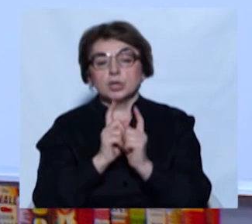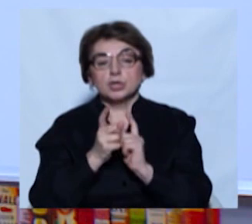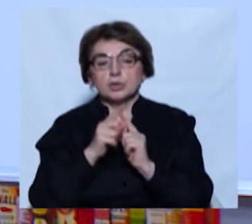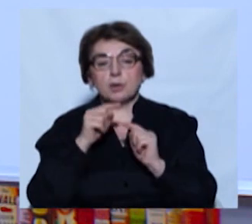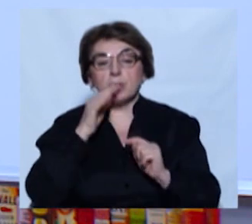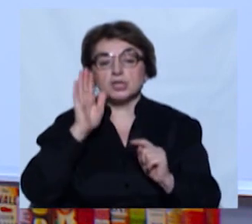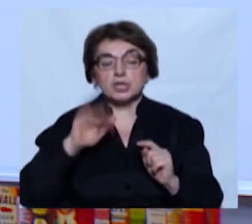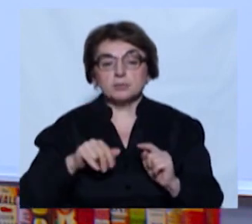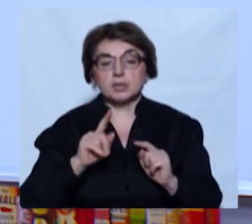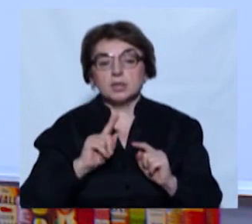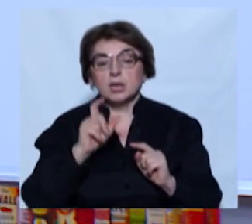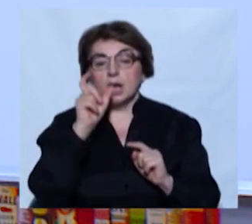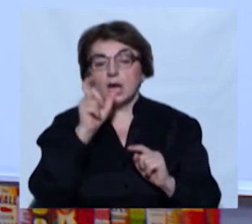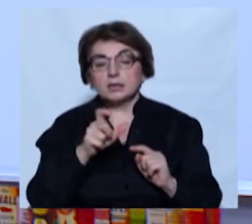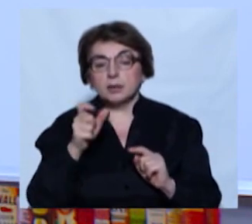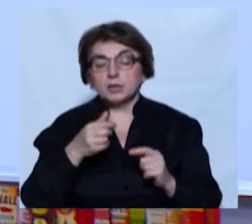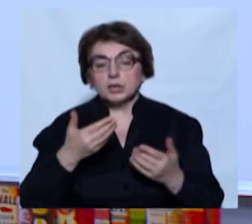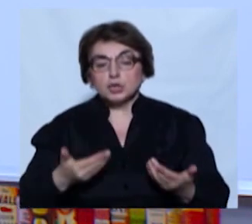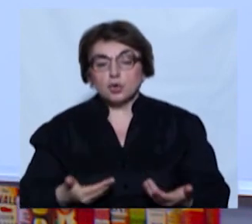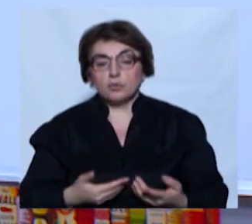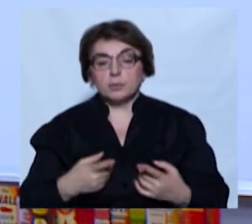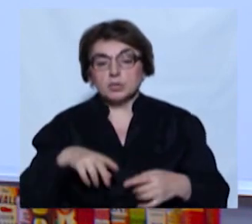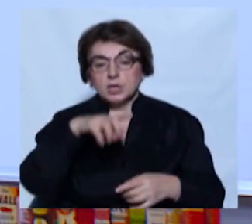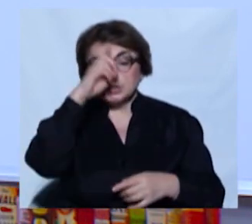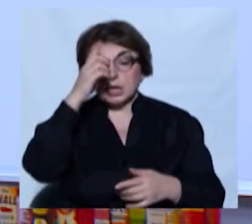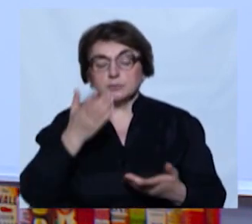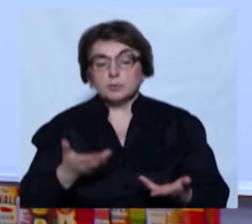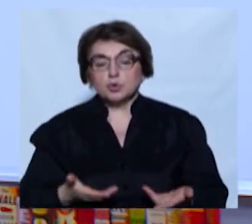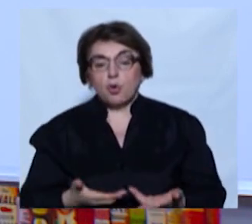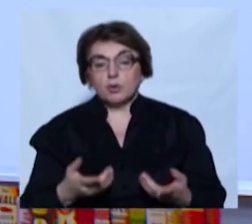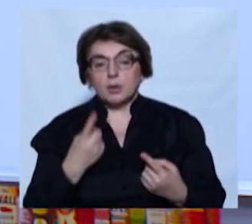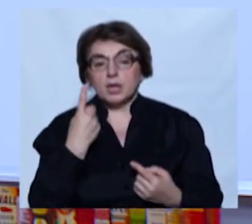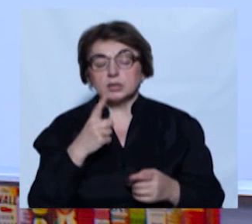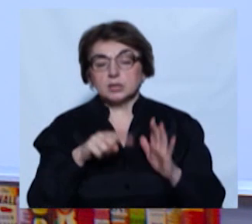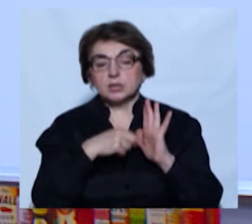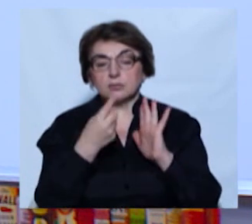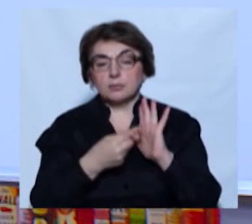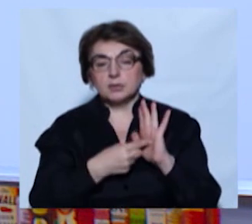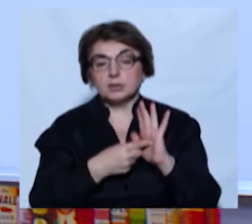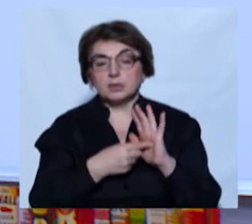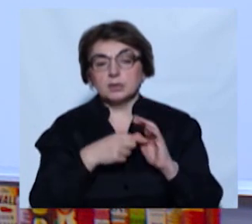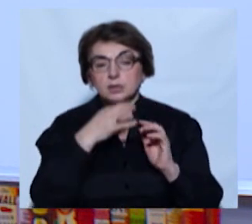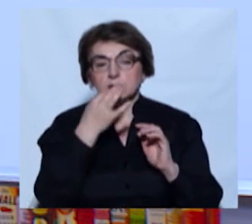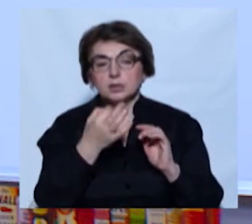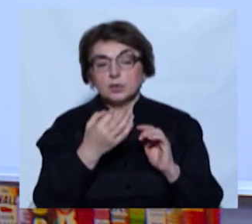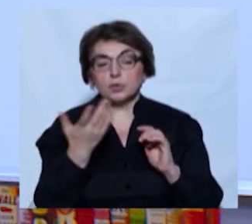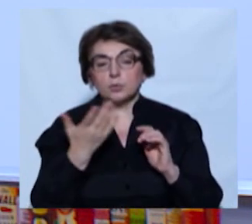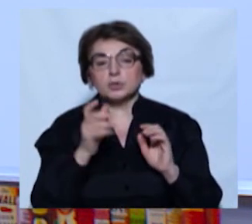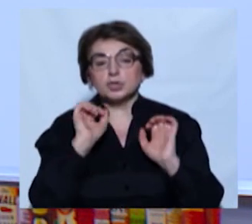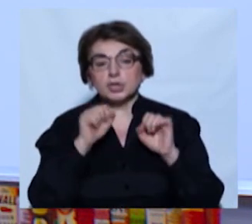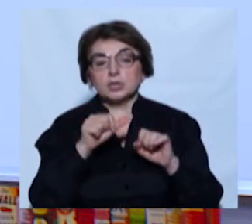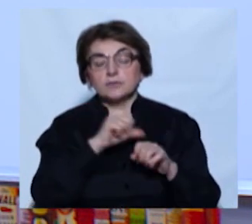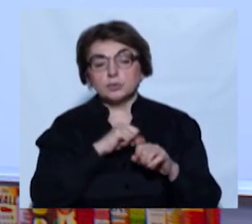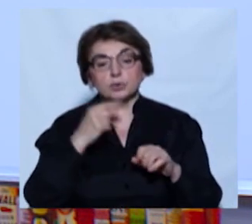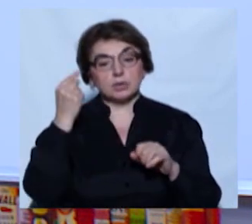ამას შემდეგ ადამიანთა ცხოვრებაში, სახელმწიფოების ცხოვრებაში და ერთი კითხვა მინდა ასევე დავსვა, რომელზეც შეგიძლიათ